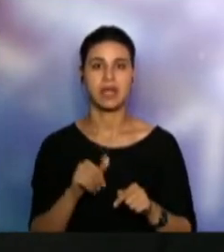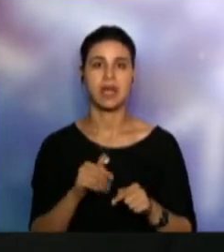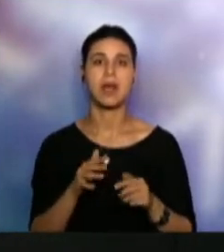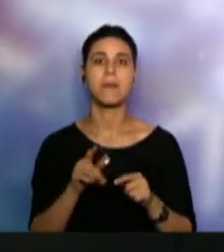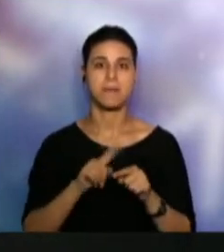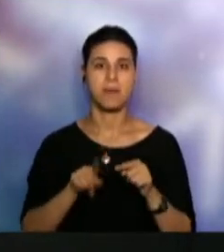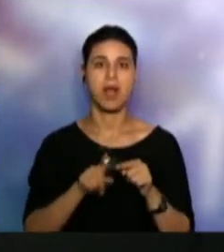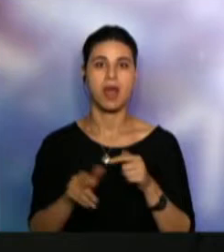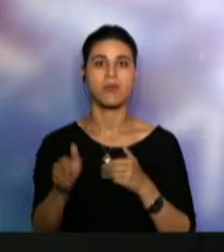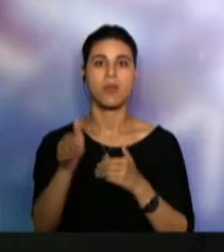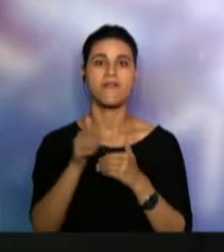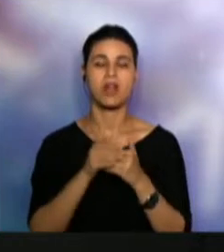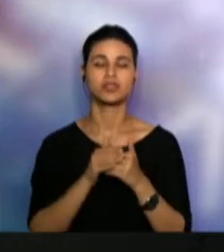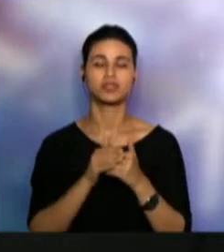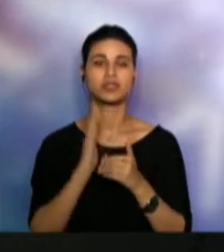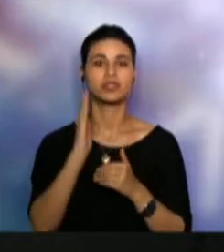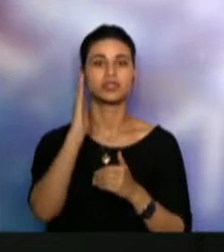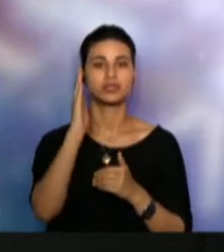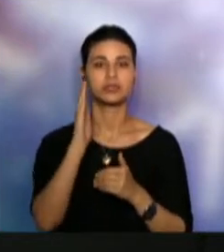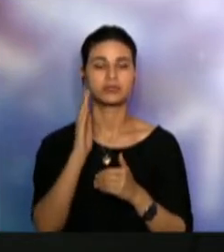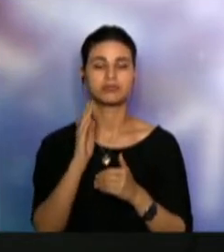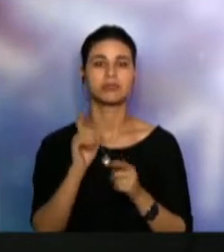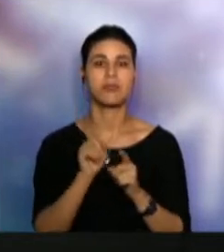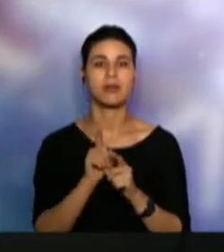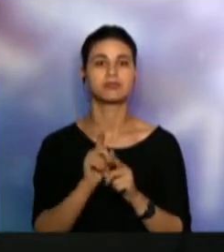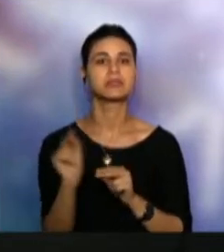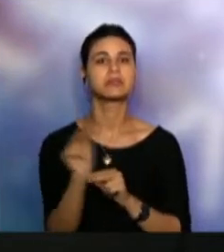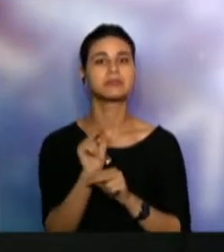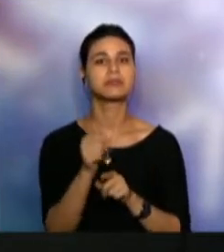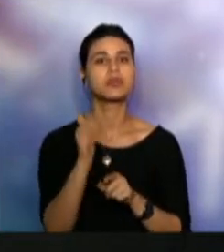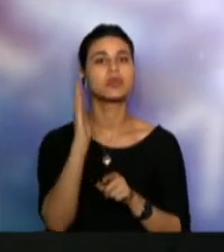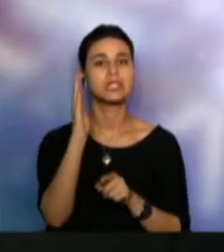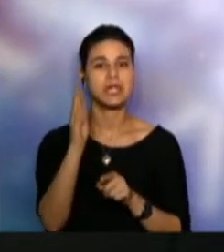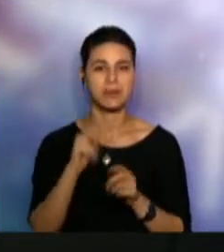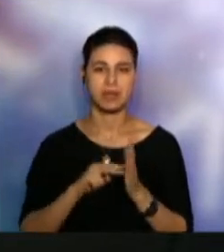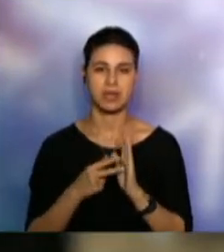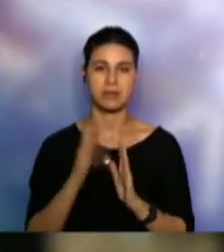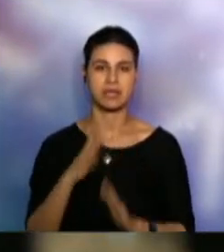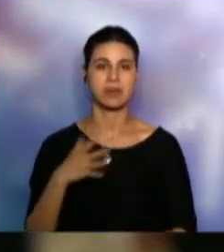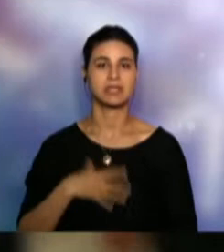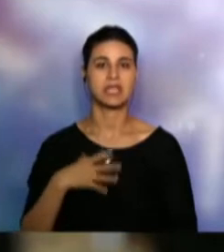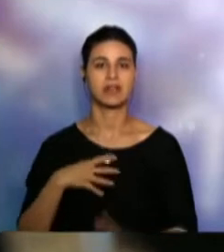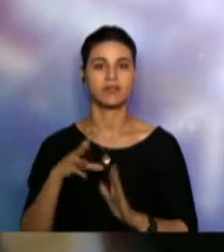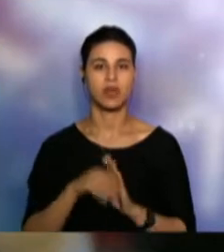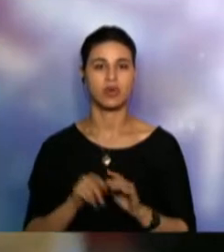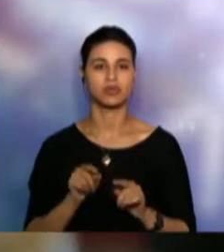ახლო მომავალში სავარაუდოდ დიაგნოსტიკურ თერაპევტულ ტესტებსაც დამიმდგავენ საქართველოში.